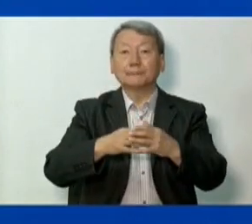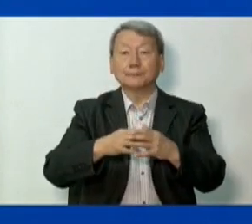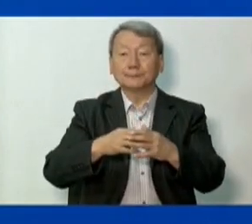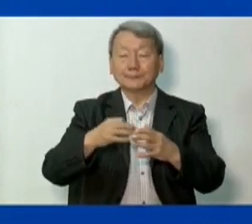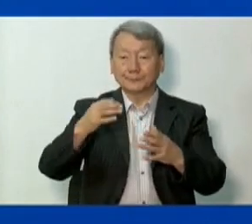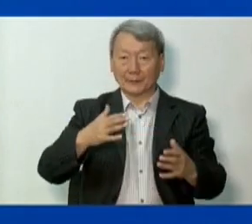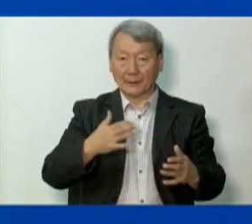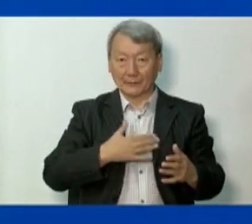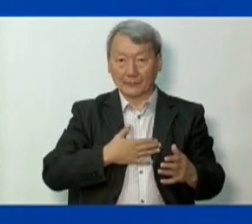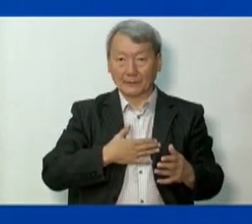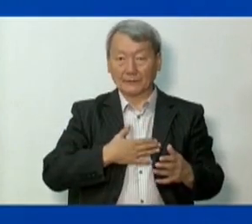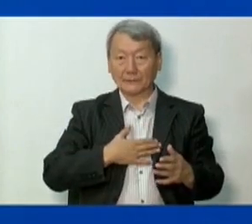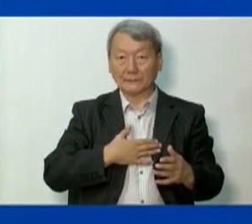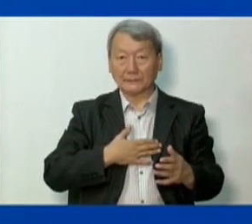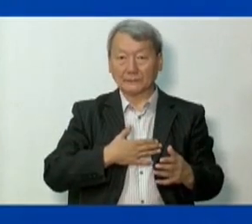биздин